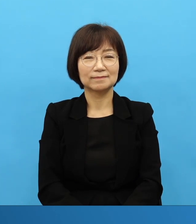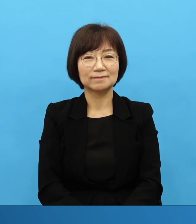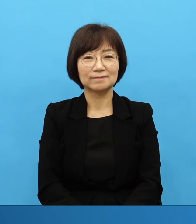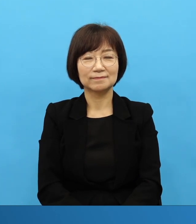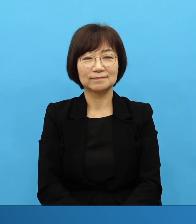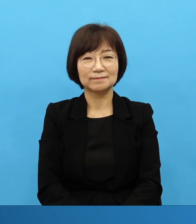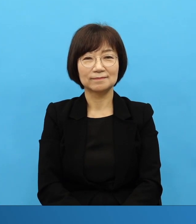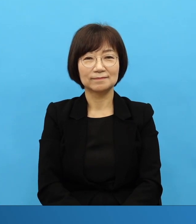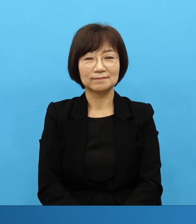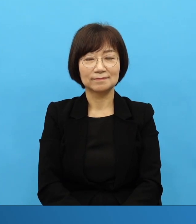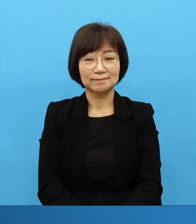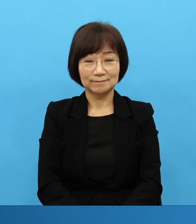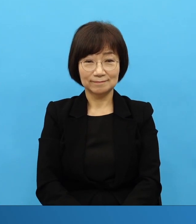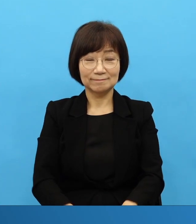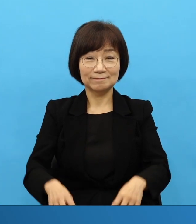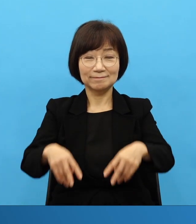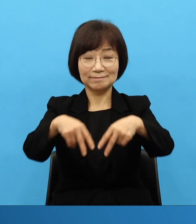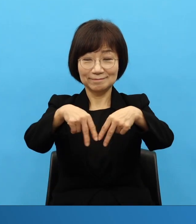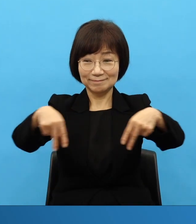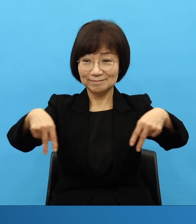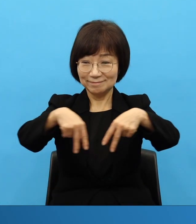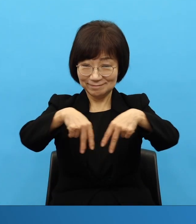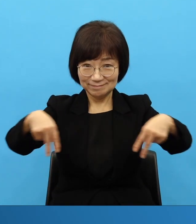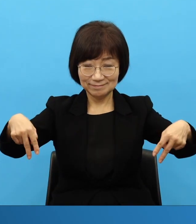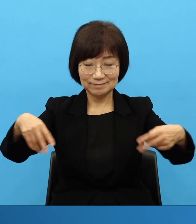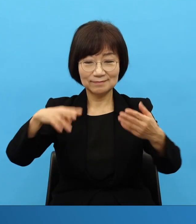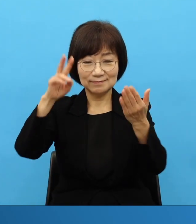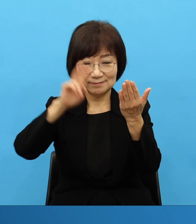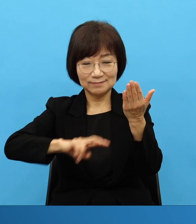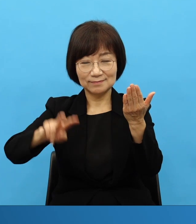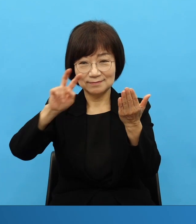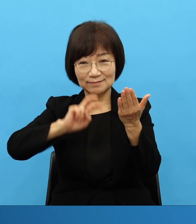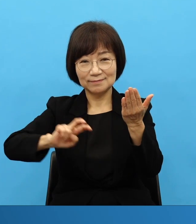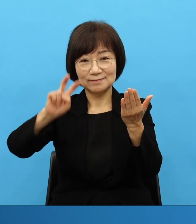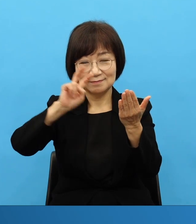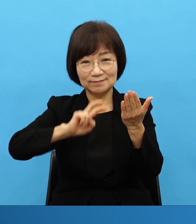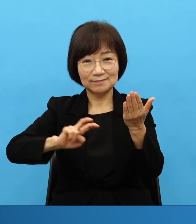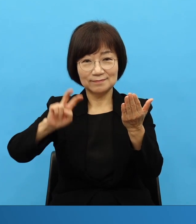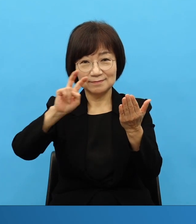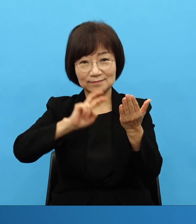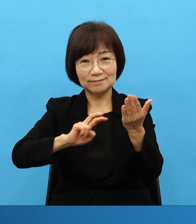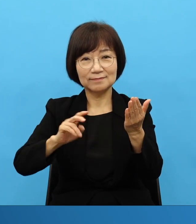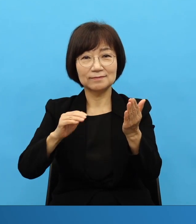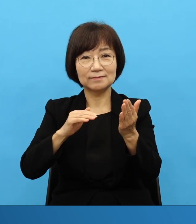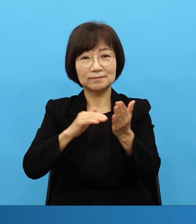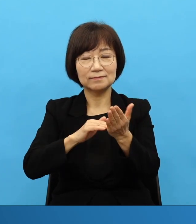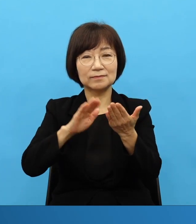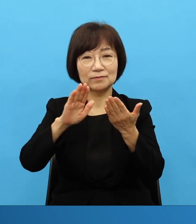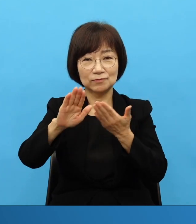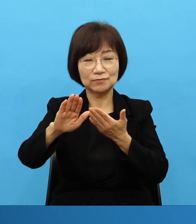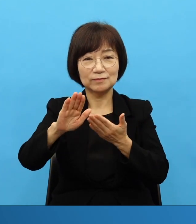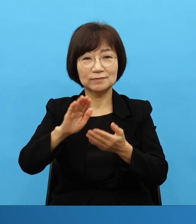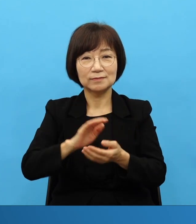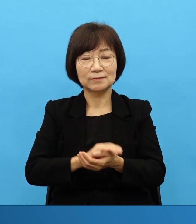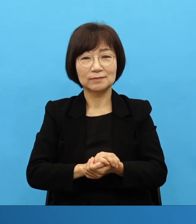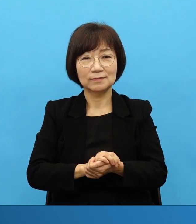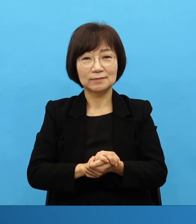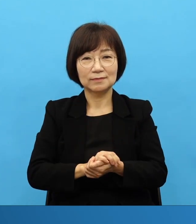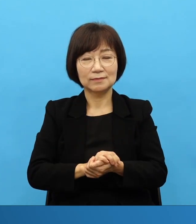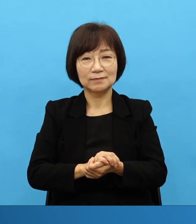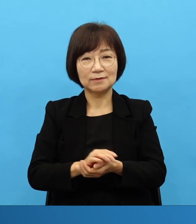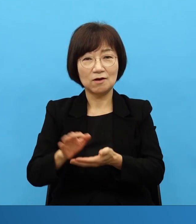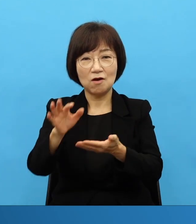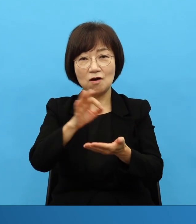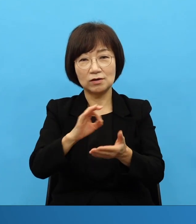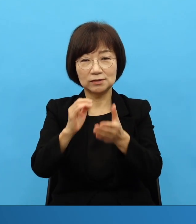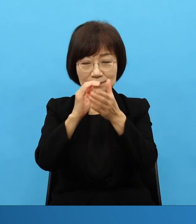다 같이 일어나셔서 주의 나의 삶 속에 찬양 후에 당회장 유광수 목사님의 헌금기도이